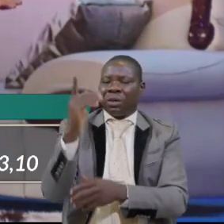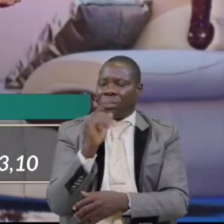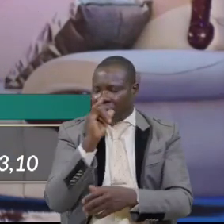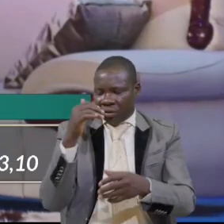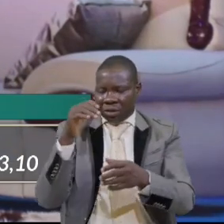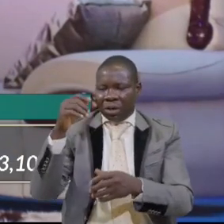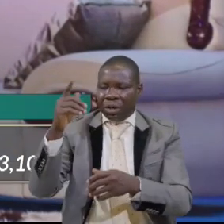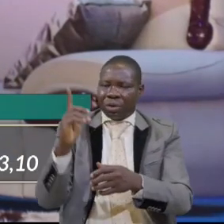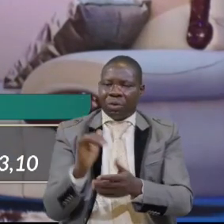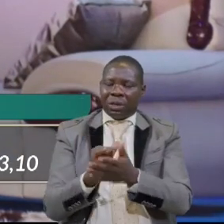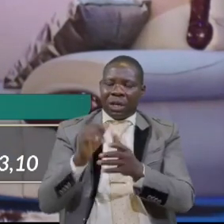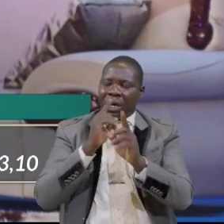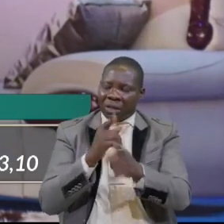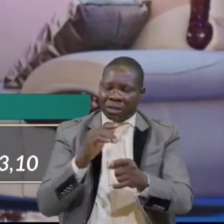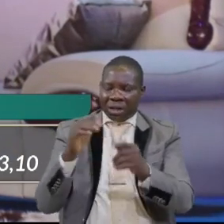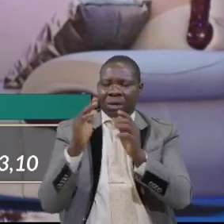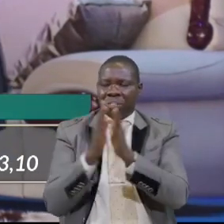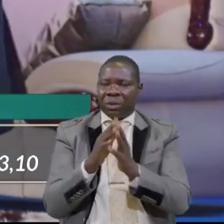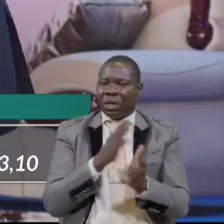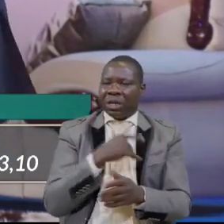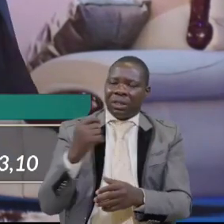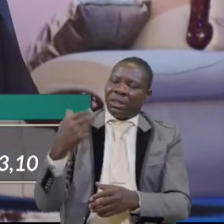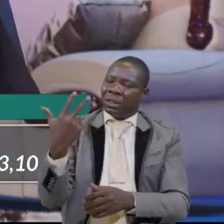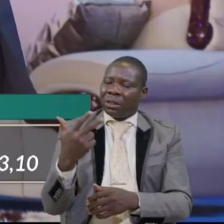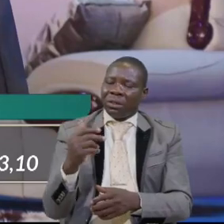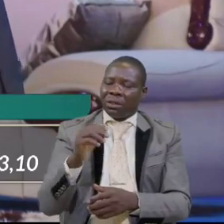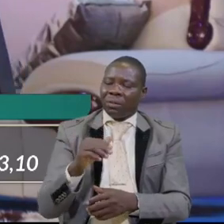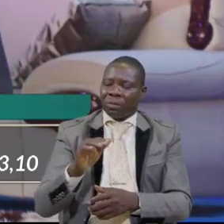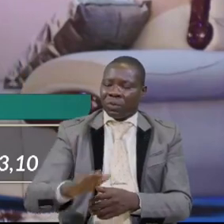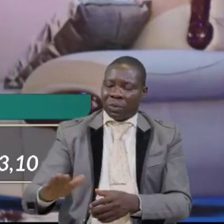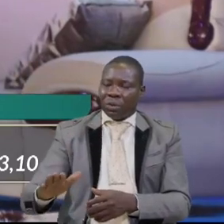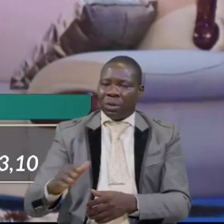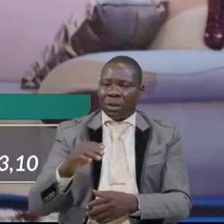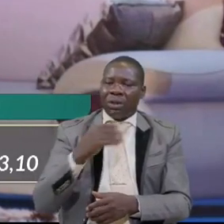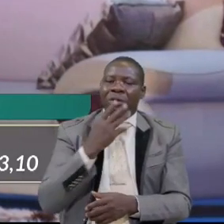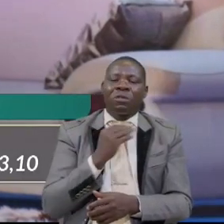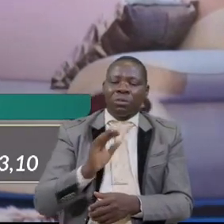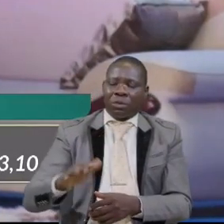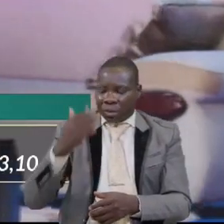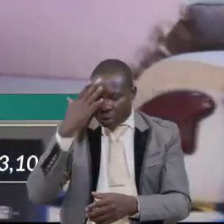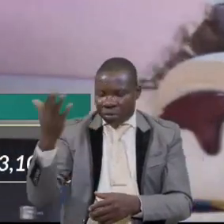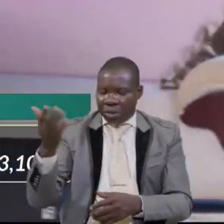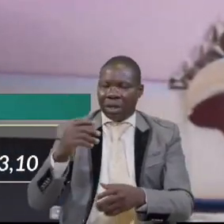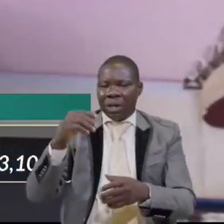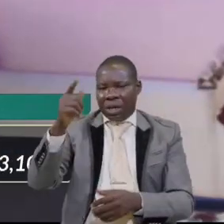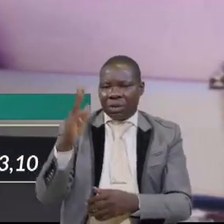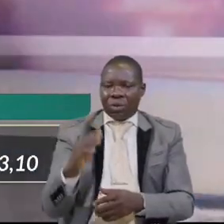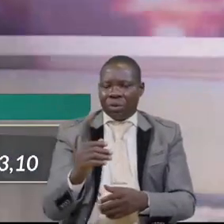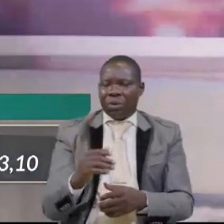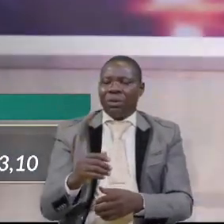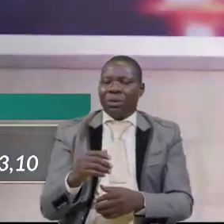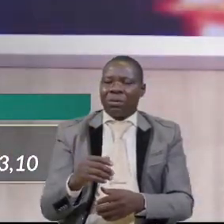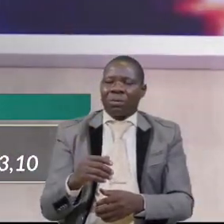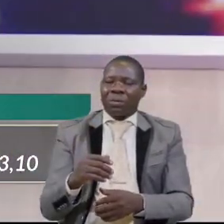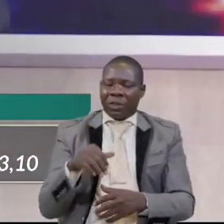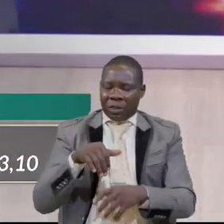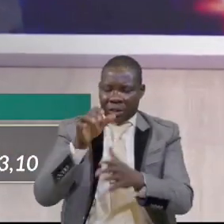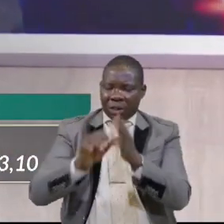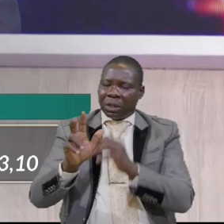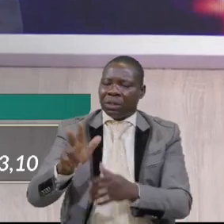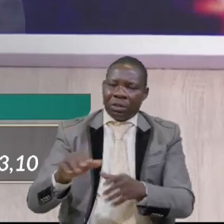Meshach, Abednego, ils connaissaient leur Dieu. Dans le chapitre 3, chauffez votre fournaise cette fois. Faites ce que vous